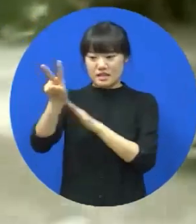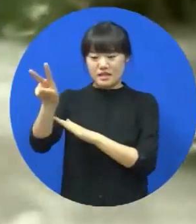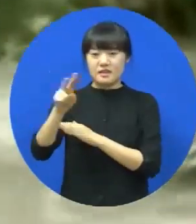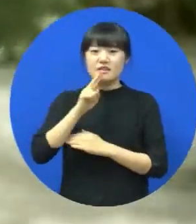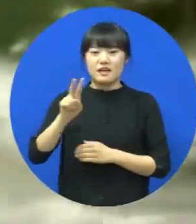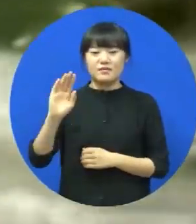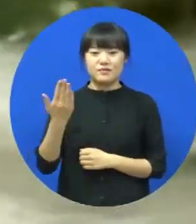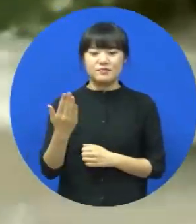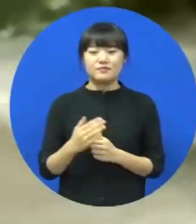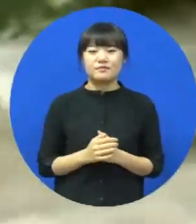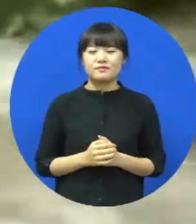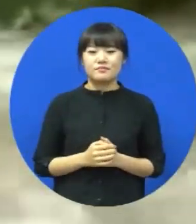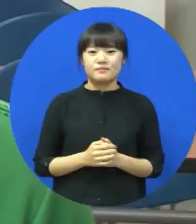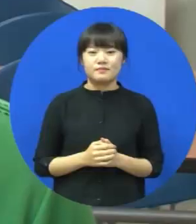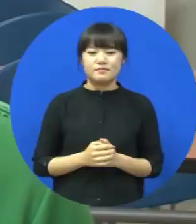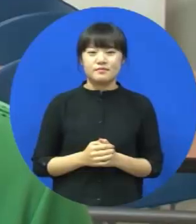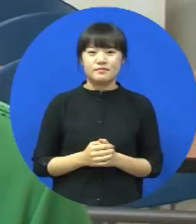합니다.